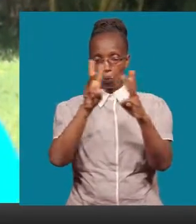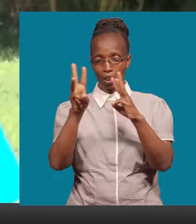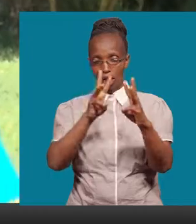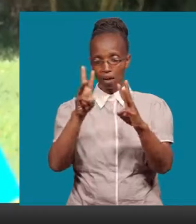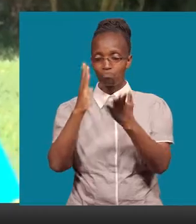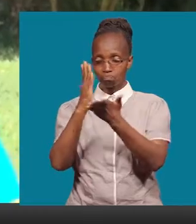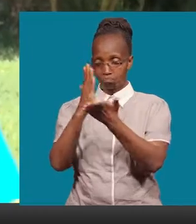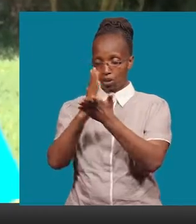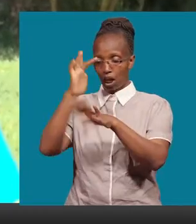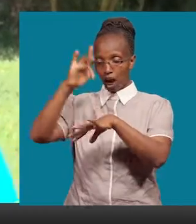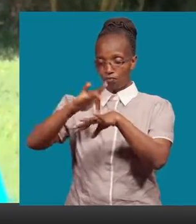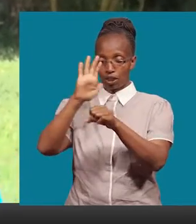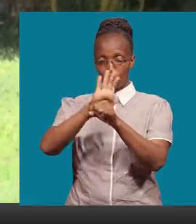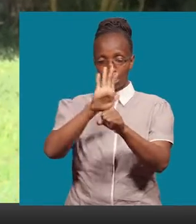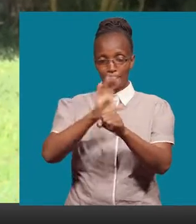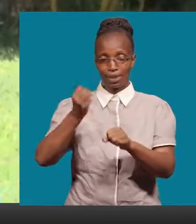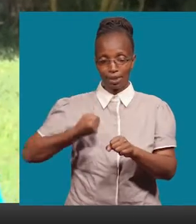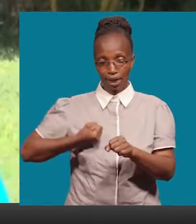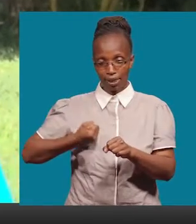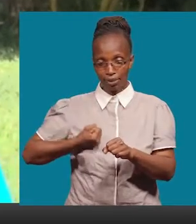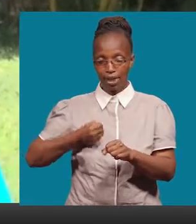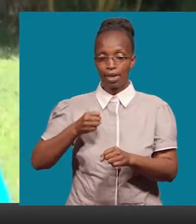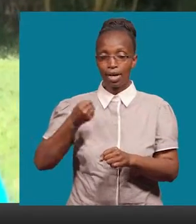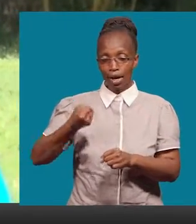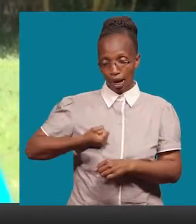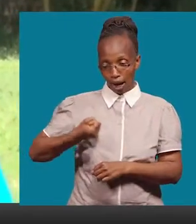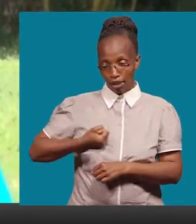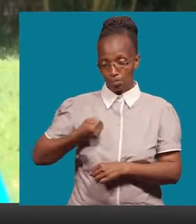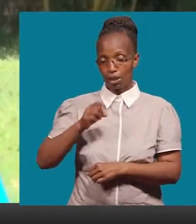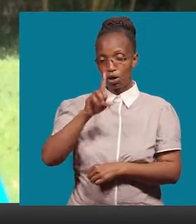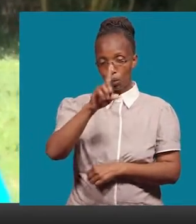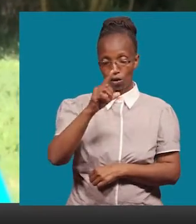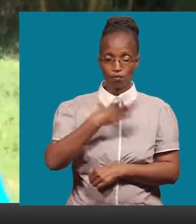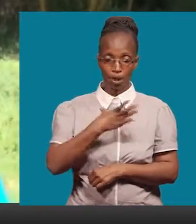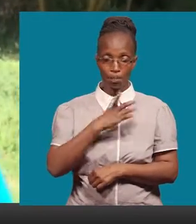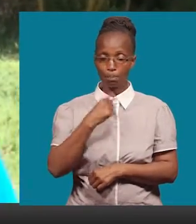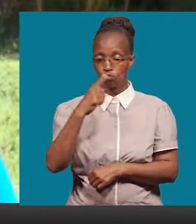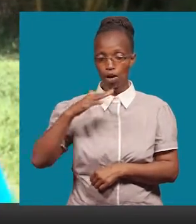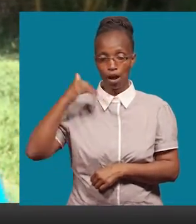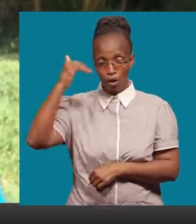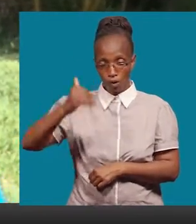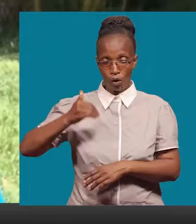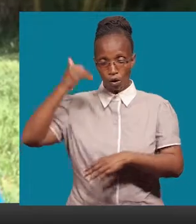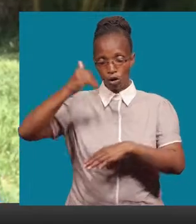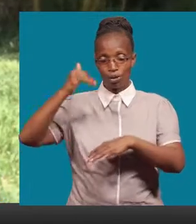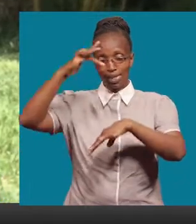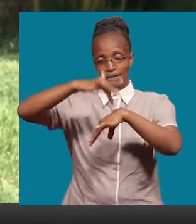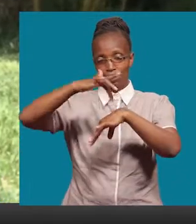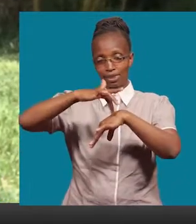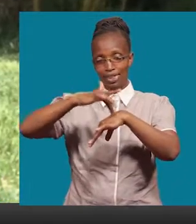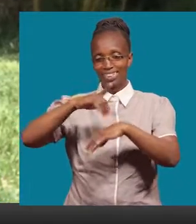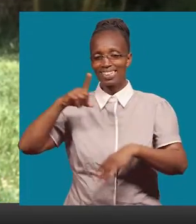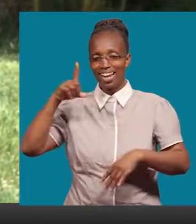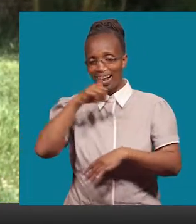affect wanawake sana. Na wasichana wetu wakiwa, you know, one of the people wenye wanaaffectiwa na when the climate changes to